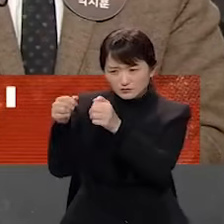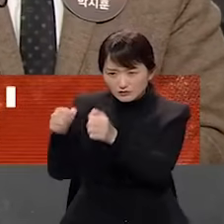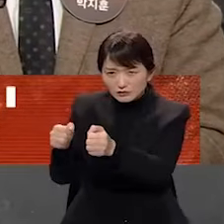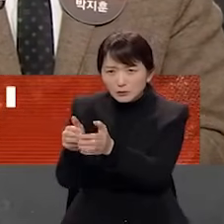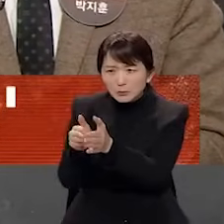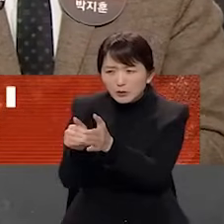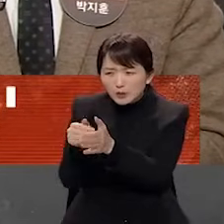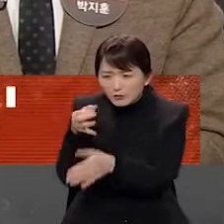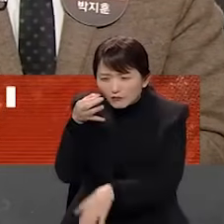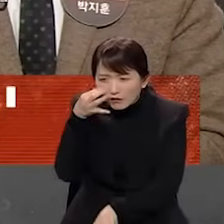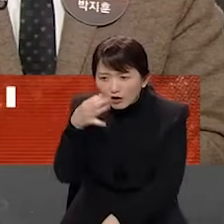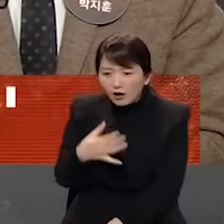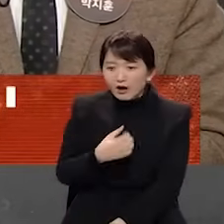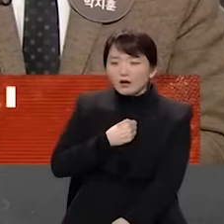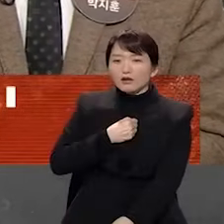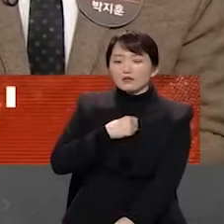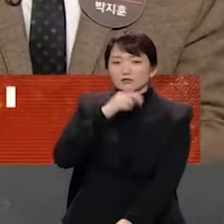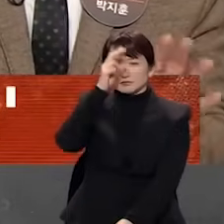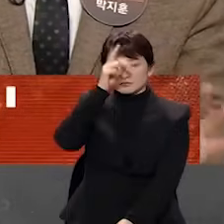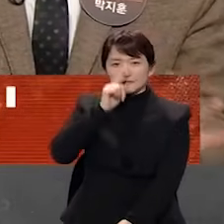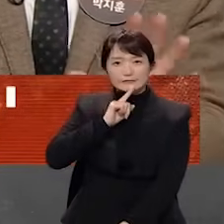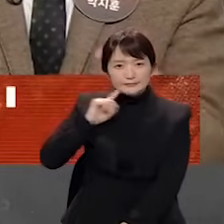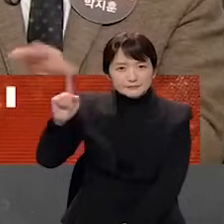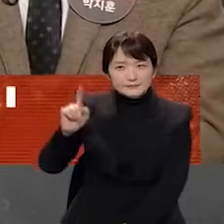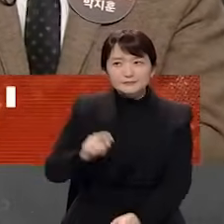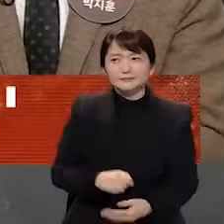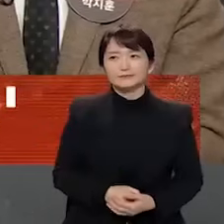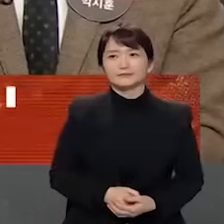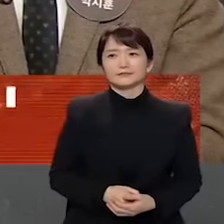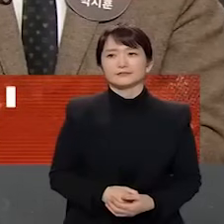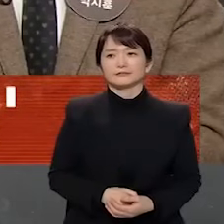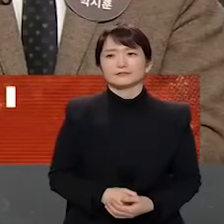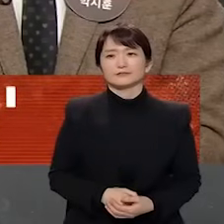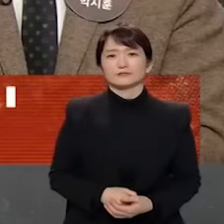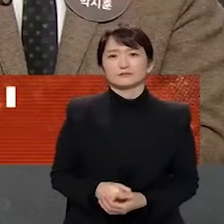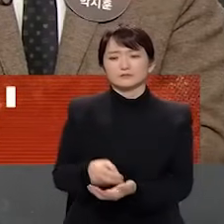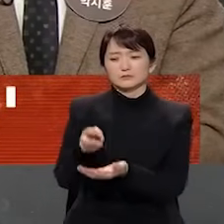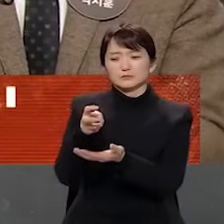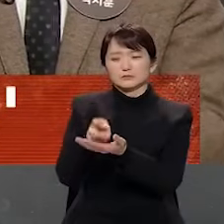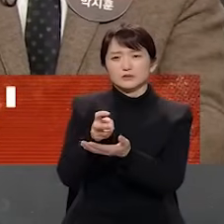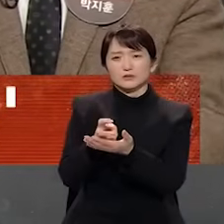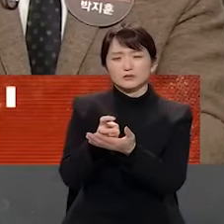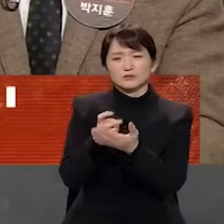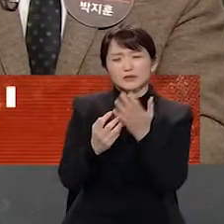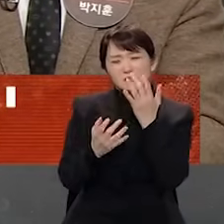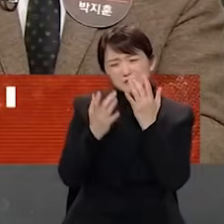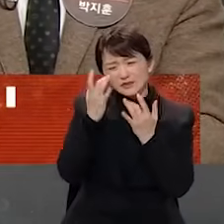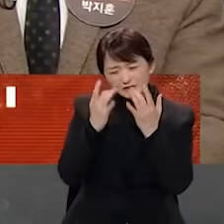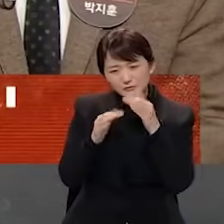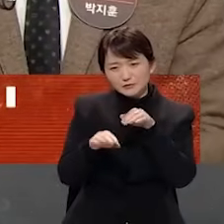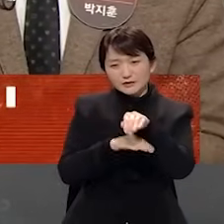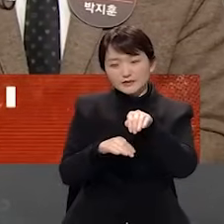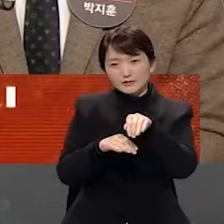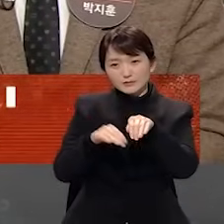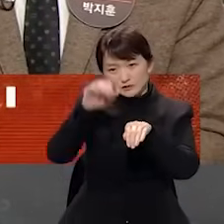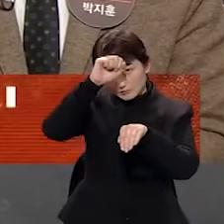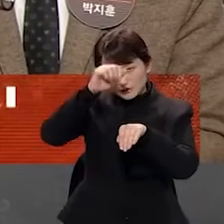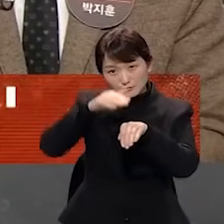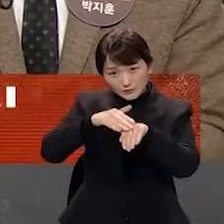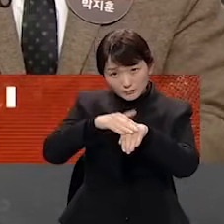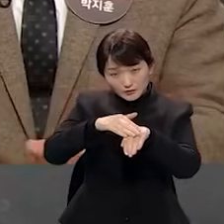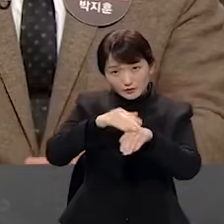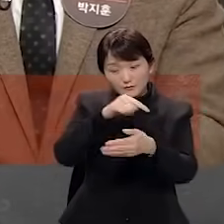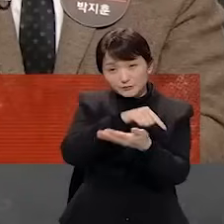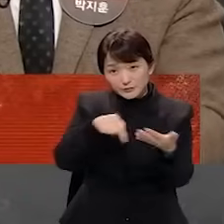끔찍해 했 법에 약간씩 하나씩 이게 비켜나가는 모습입니다 차량을 밟은 거 재물 손재가 될 수